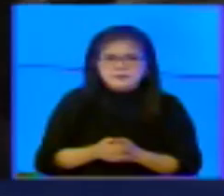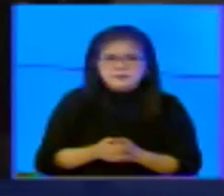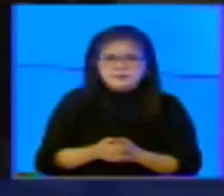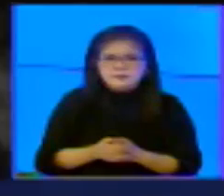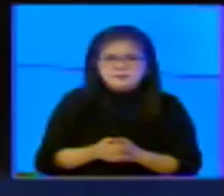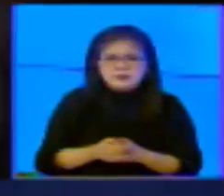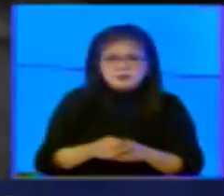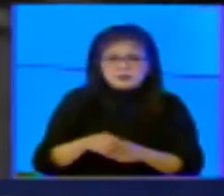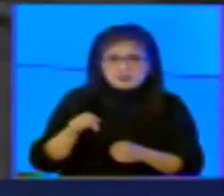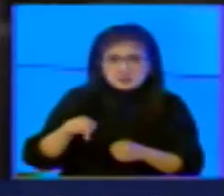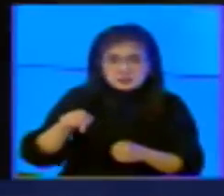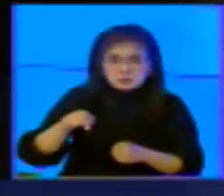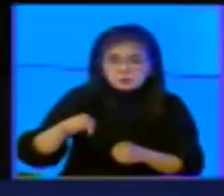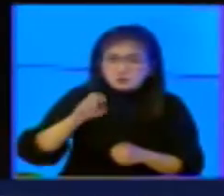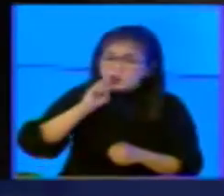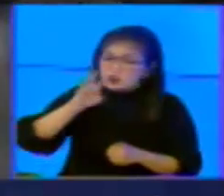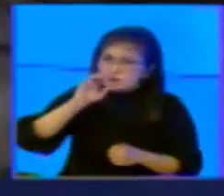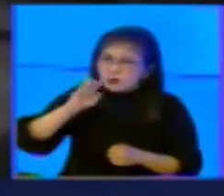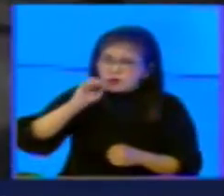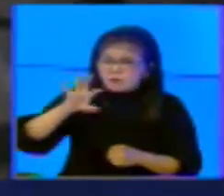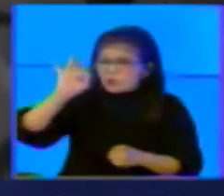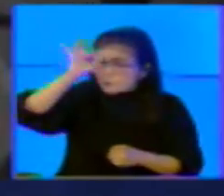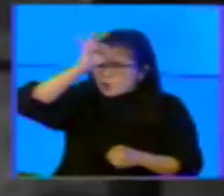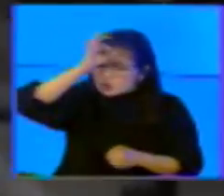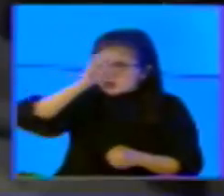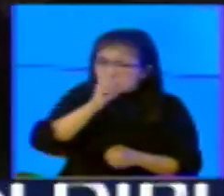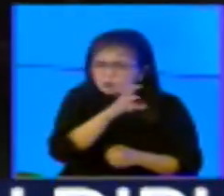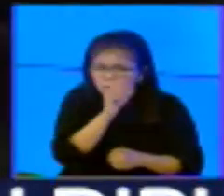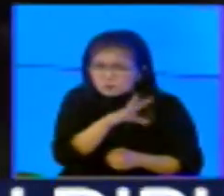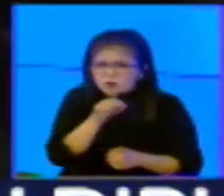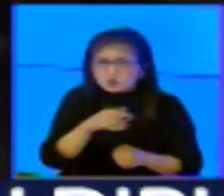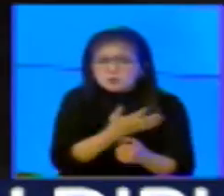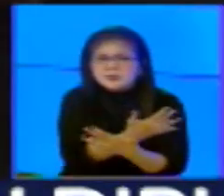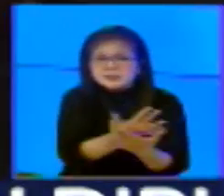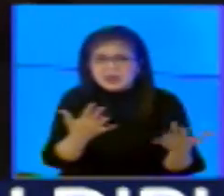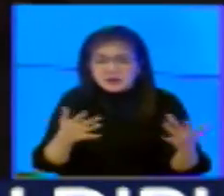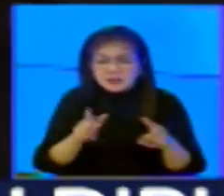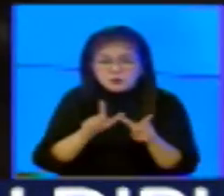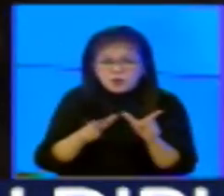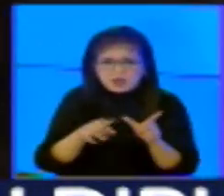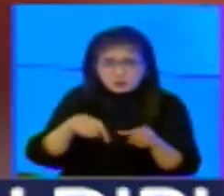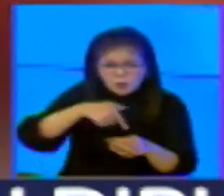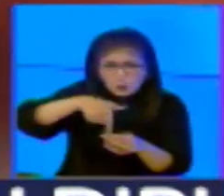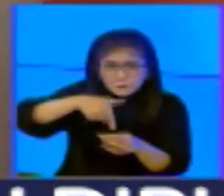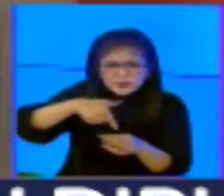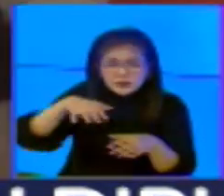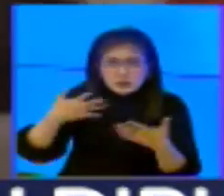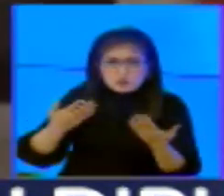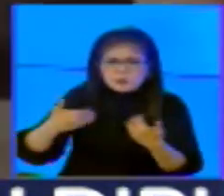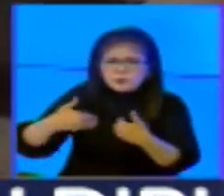Menggunakan alat pengeras suara, polisi meminta sejumlah warga yang berada di warung kopi di kota Gorontalo untuk membubarkan diri.